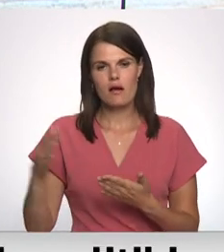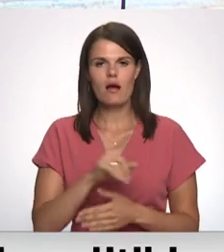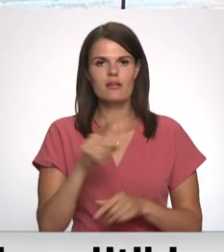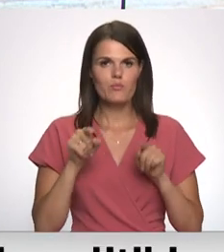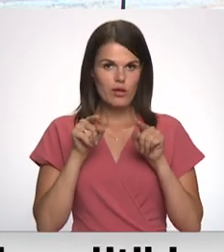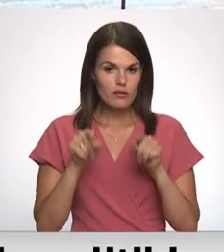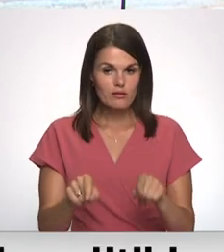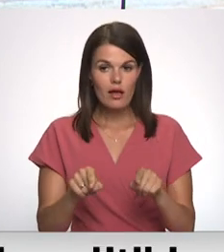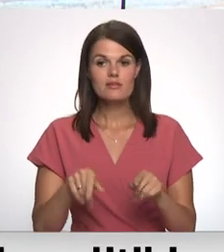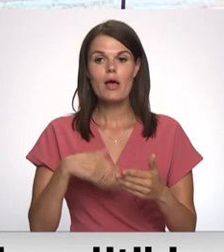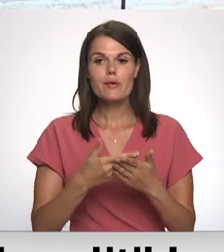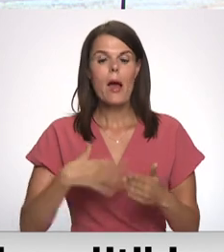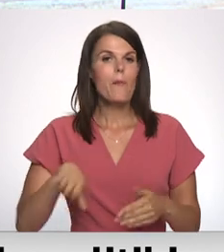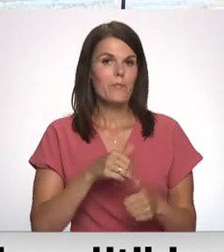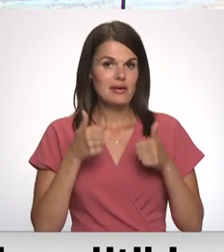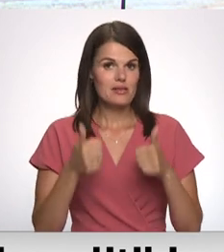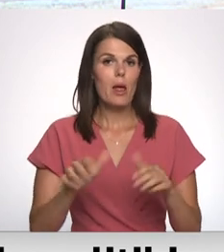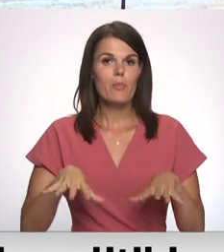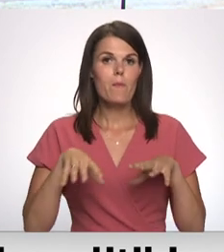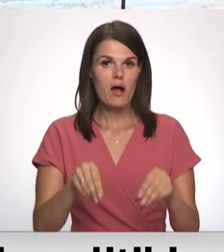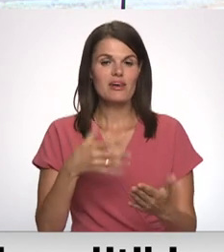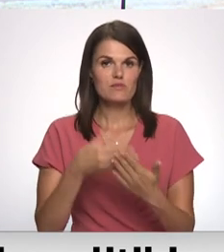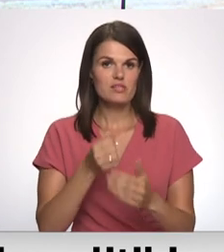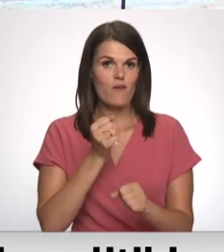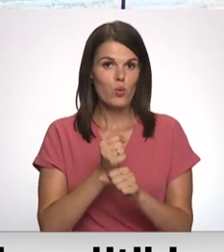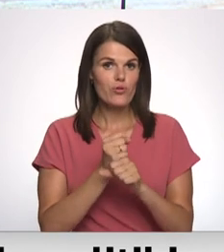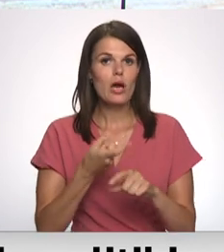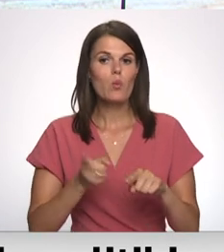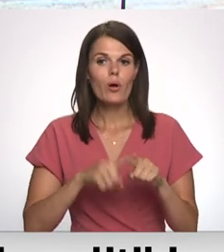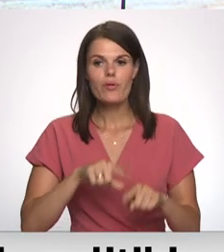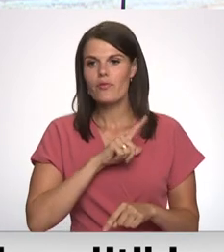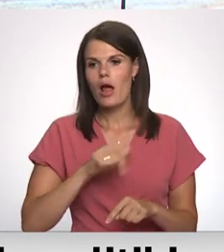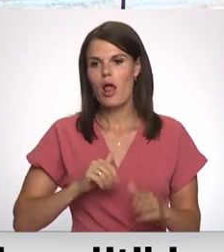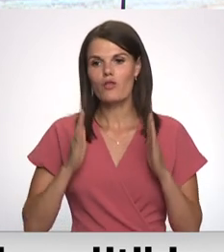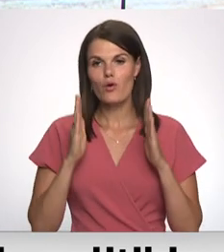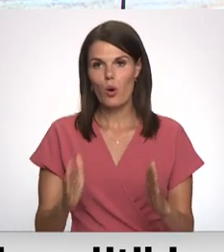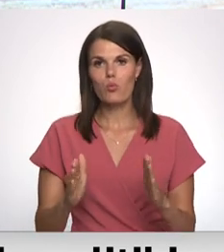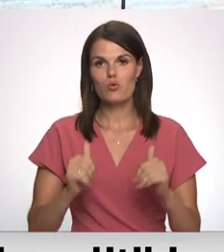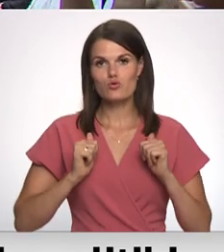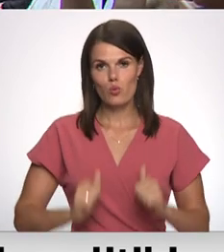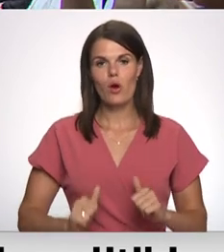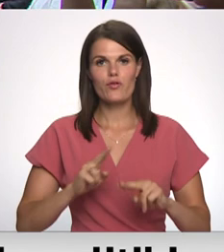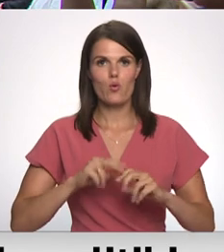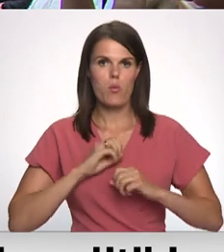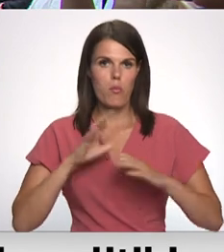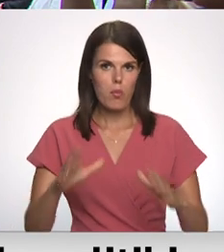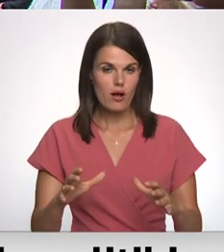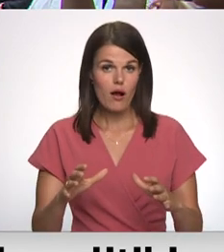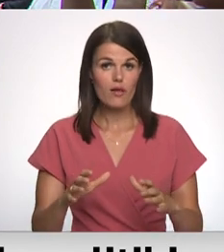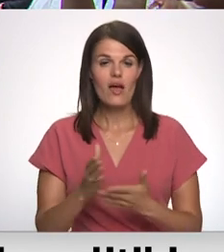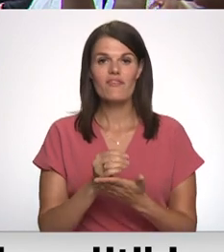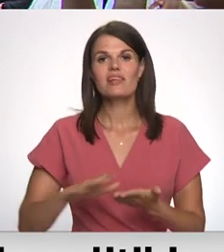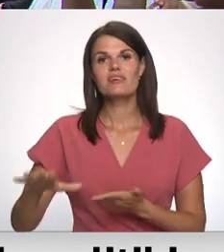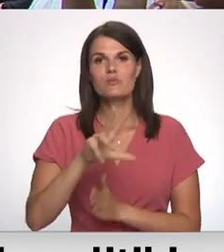mēs labi paveiksim savu darbu, tad Latvija būs ne tikai taisnīga, bet arī pārtikusi. Vidzemes vēlēšana